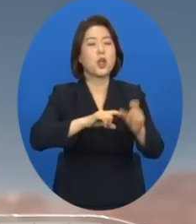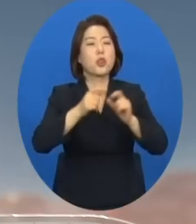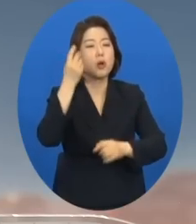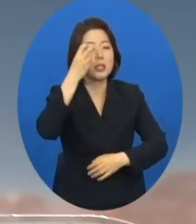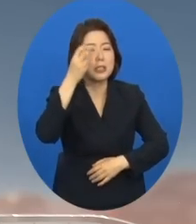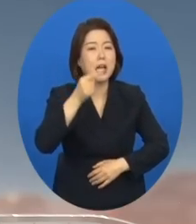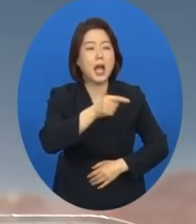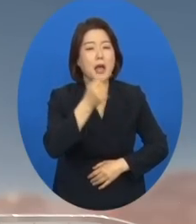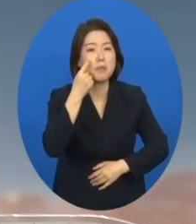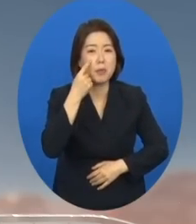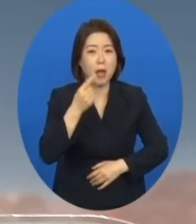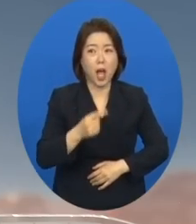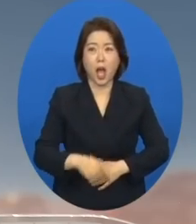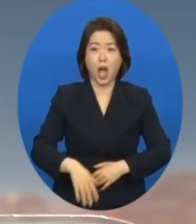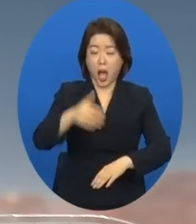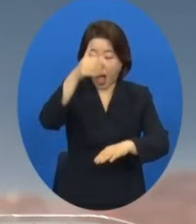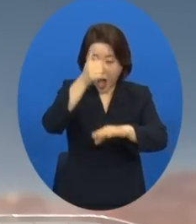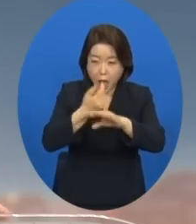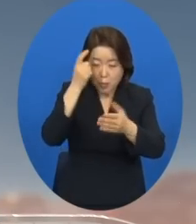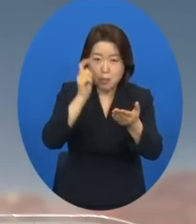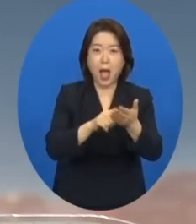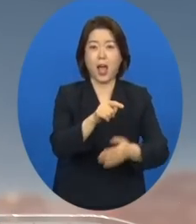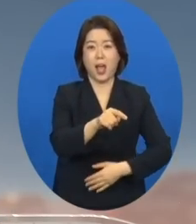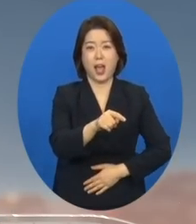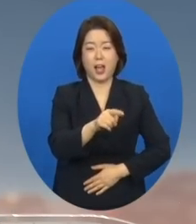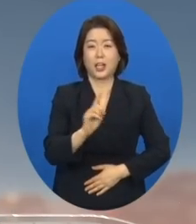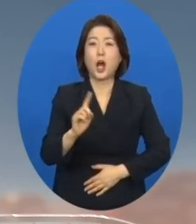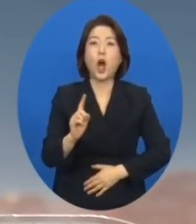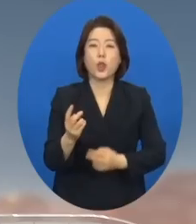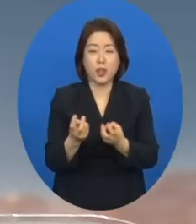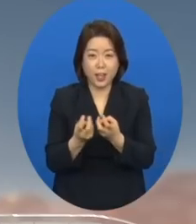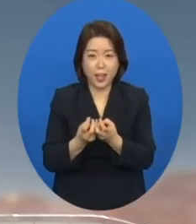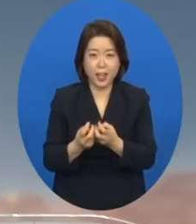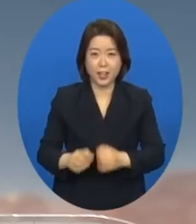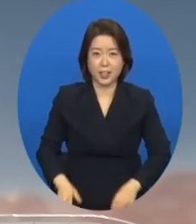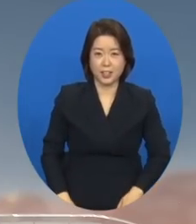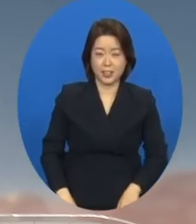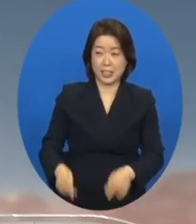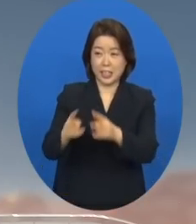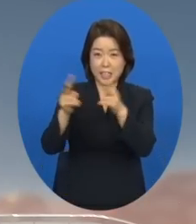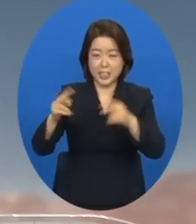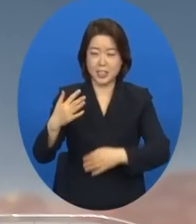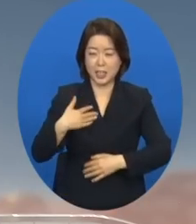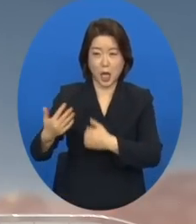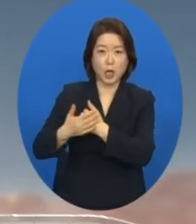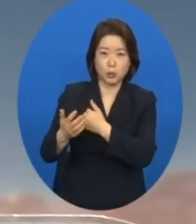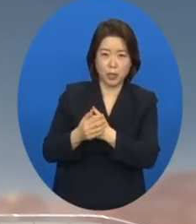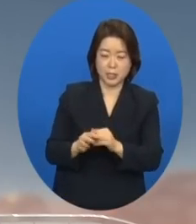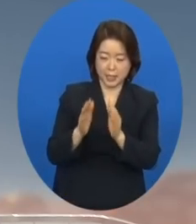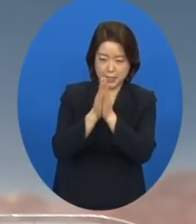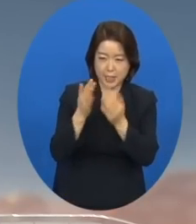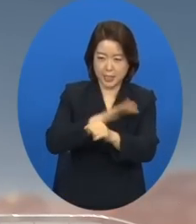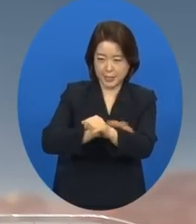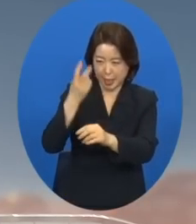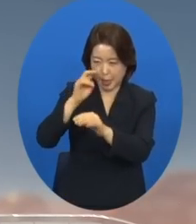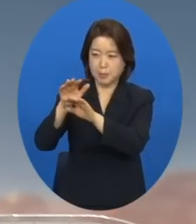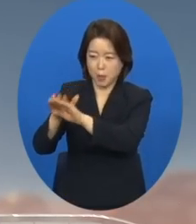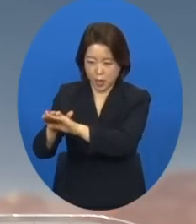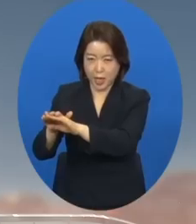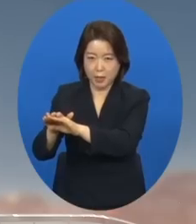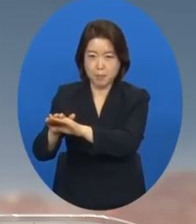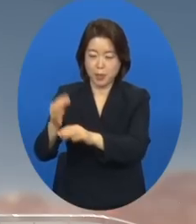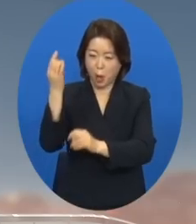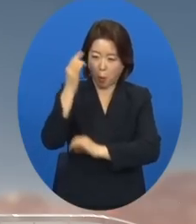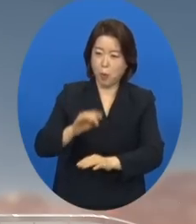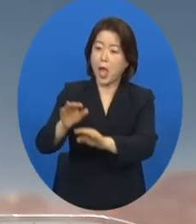했더니 찾았어요 결국에는 어떻게 된 거냐 2층에 저를 도와주신 분이 또한 그 책을 잘 보관을 해 주신 거야 근데